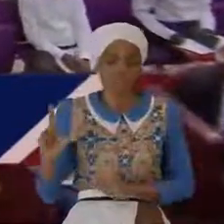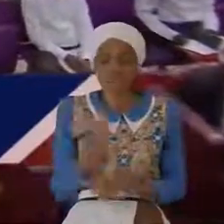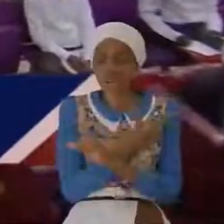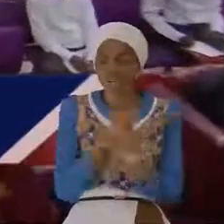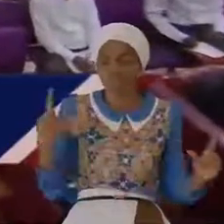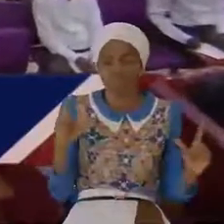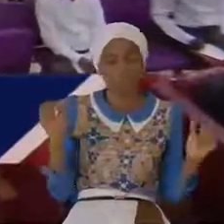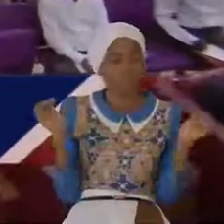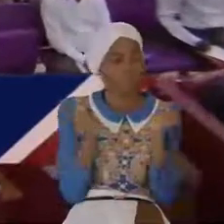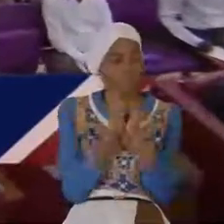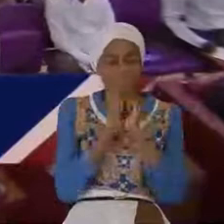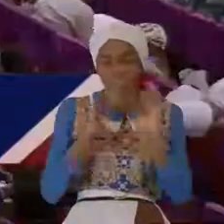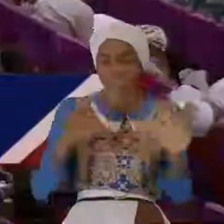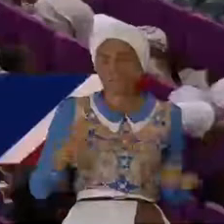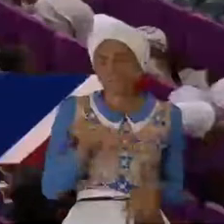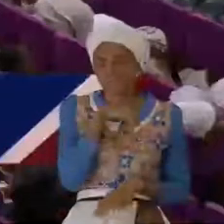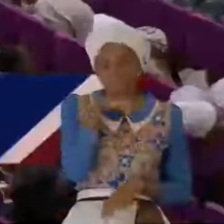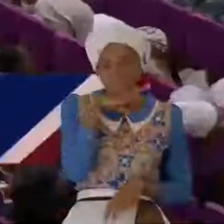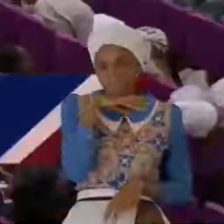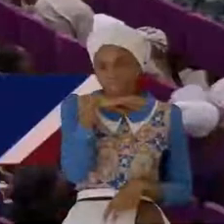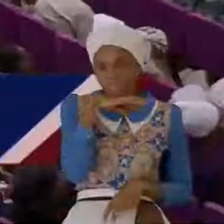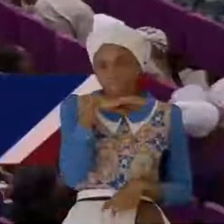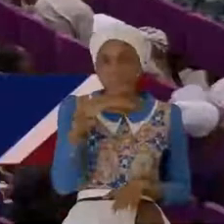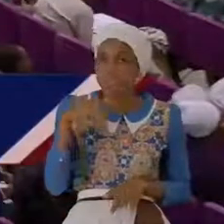transformationnelle sans souillure.